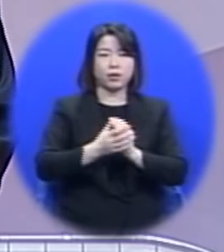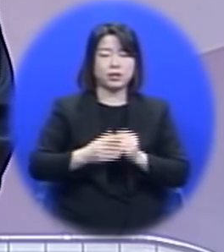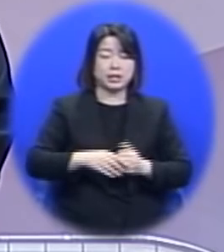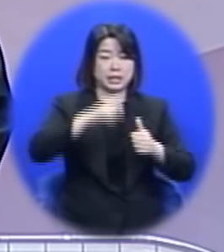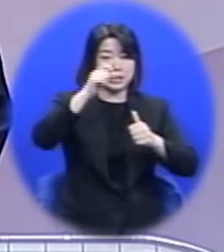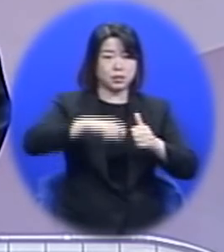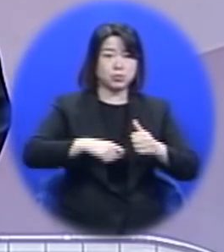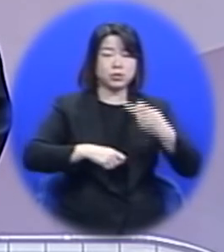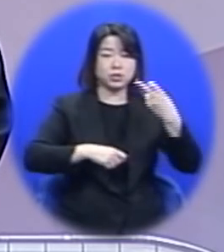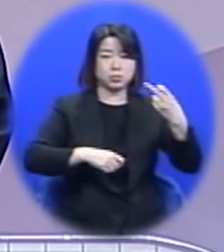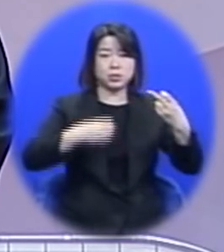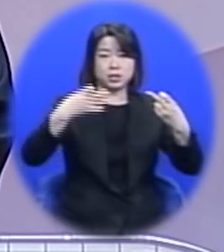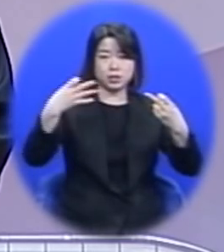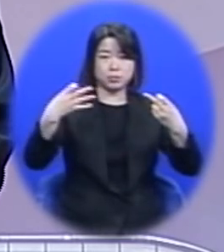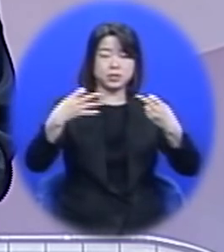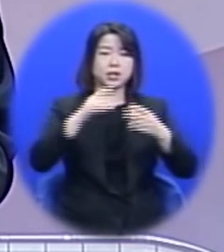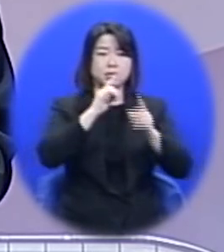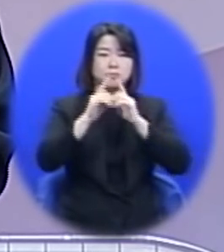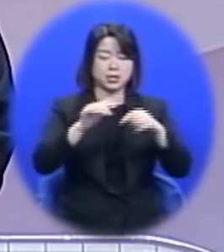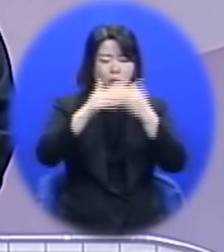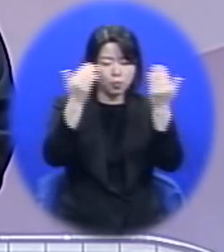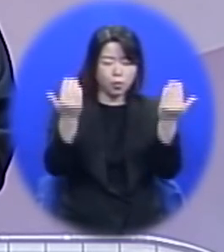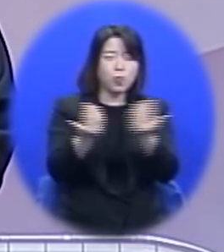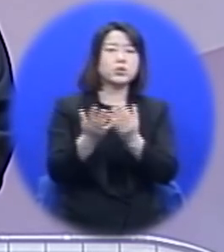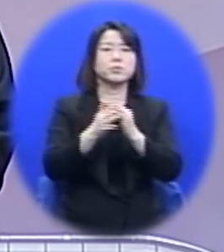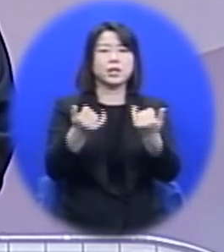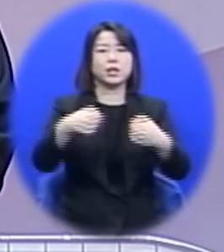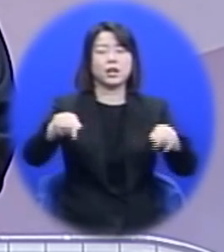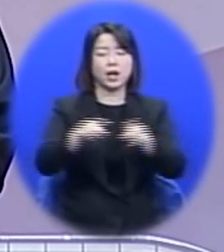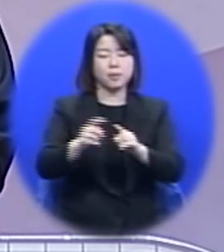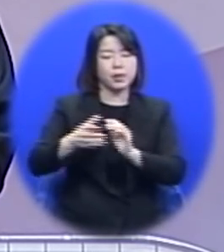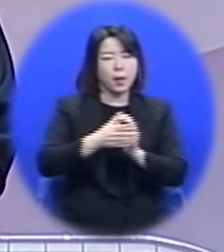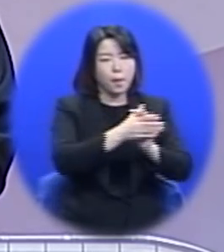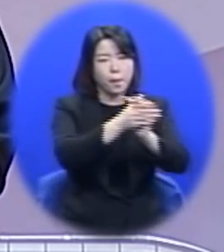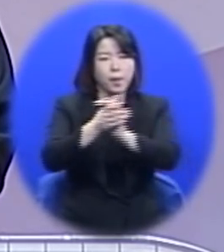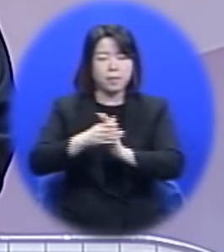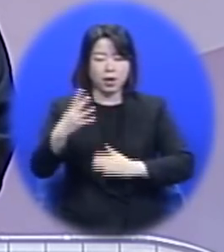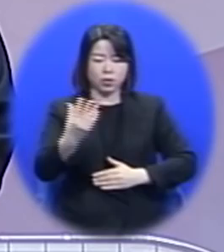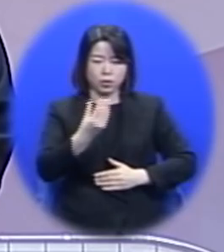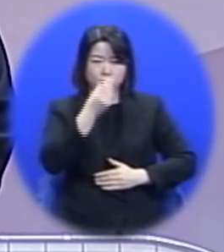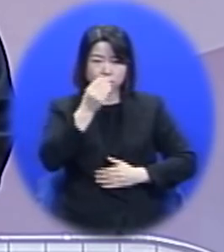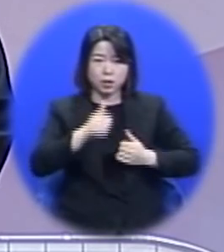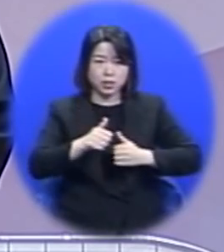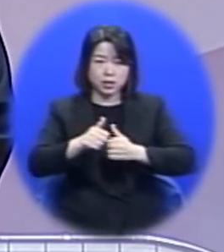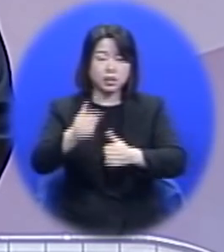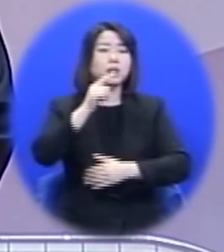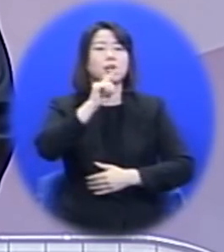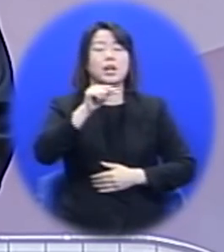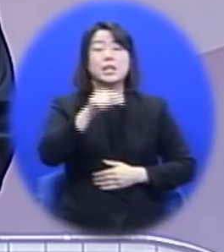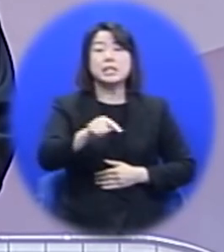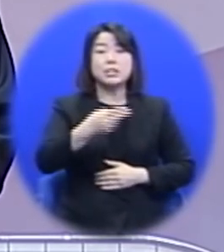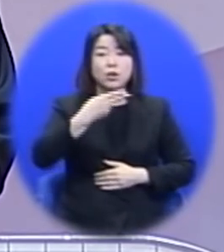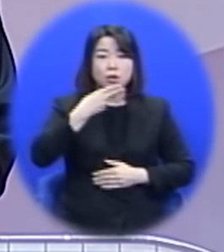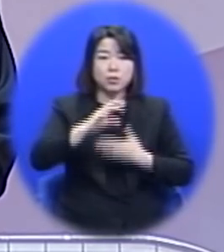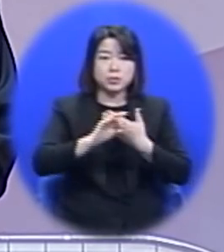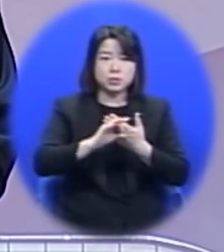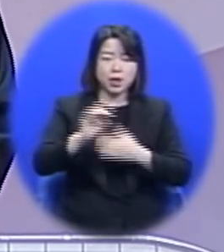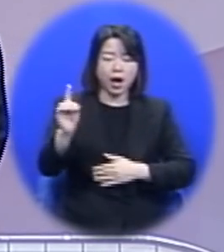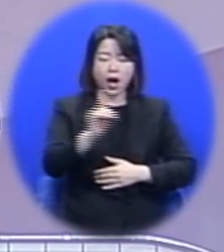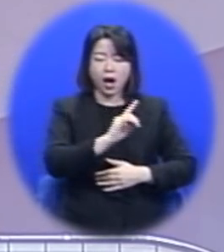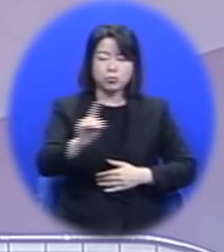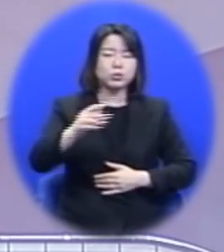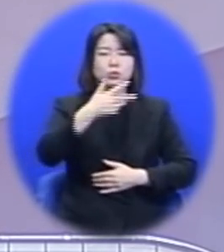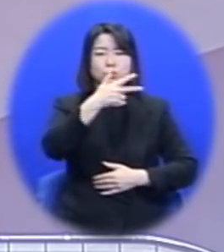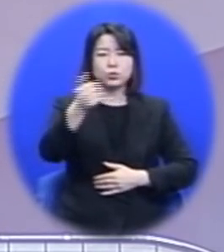히브리서 12장 14절에 말씀해 모든 사람과 더불어 화평함과 거룩함을 따르라. 이것이 없이는 아무도 주를